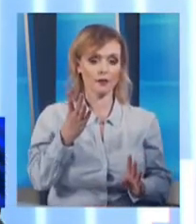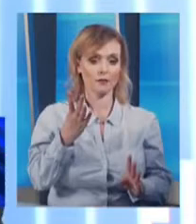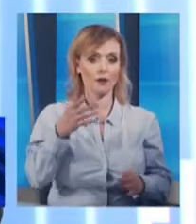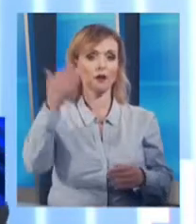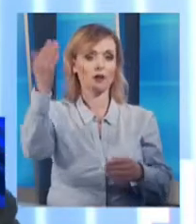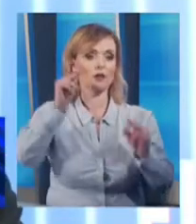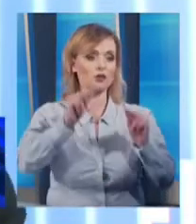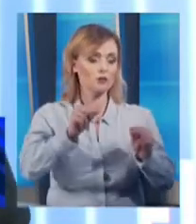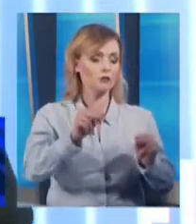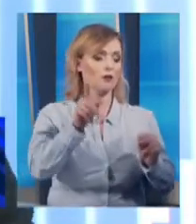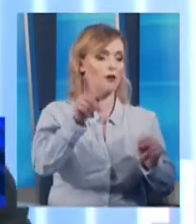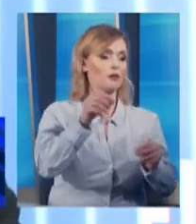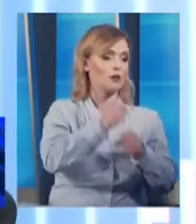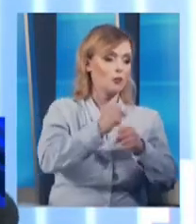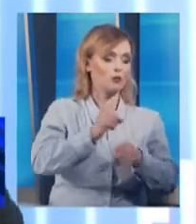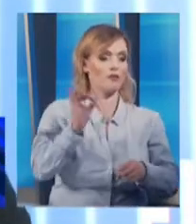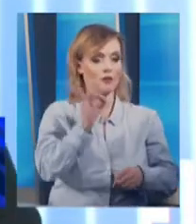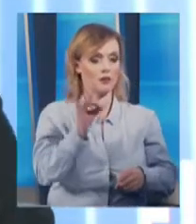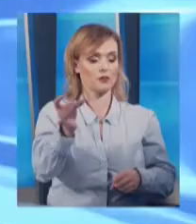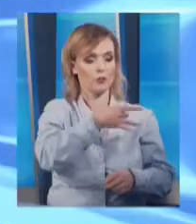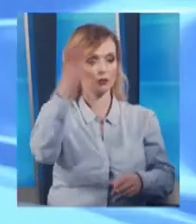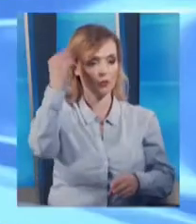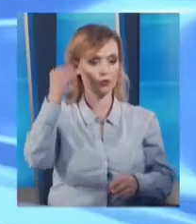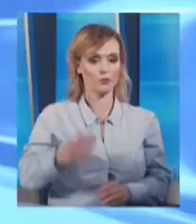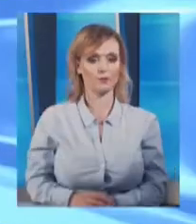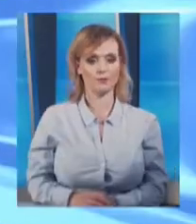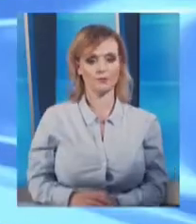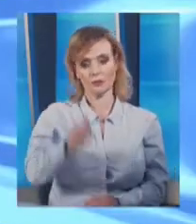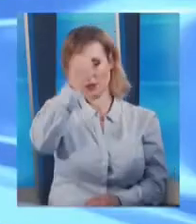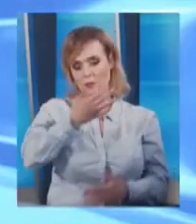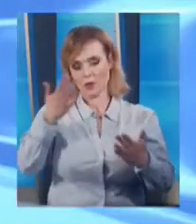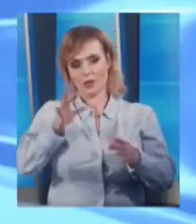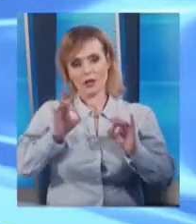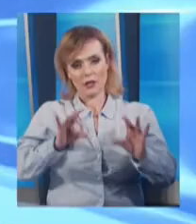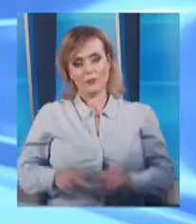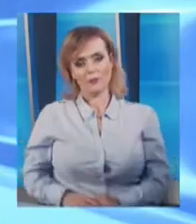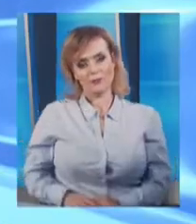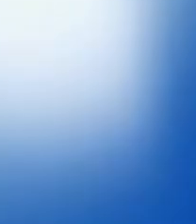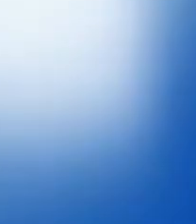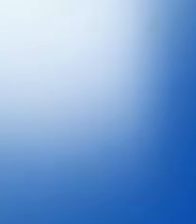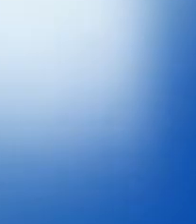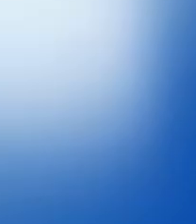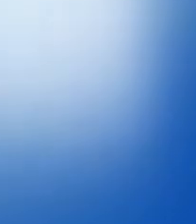fidelitatea lor față de Republica Moldova și cetățenii săi. Mulțumesc foarte mult! Publicitate, ne întoarcem pentru ultima parte a emisiunii.